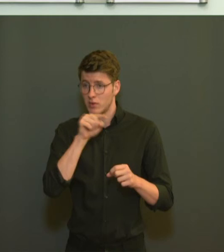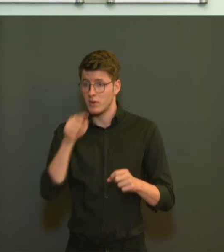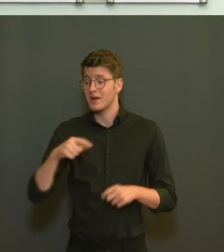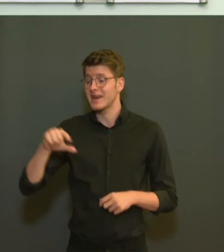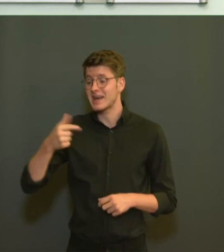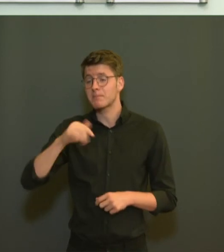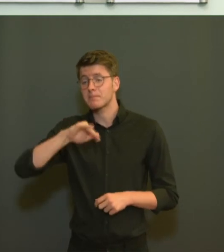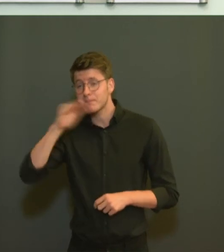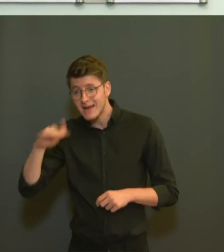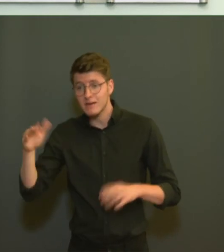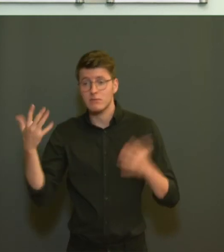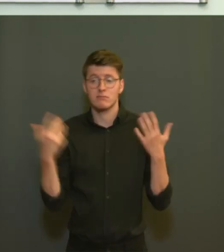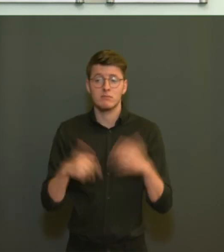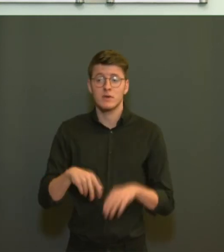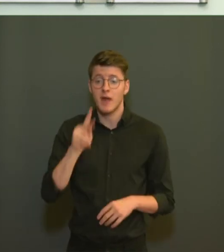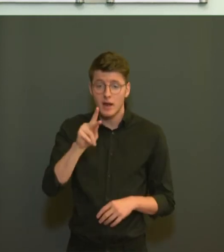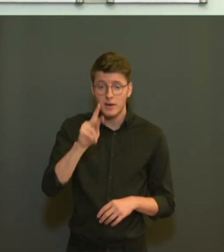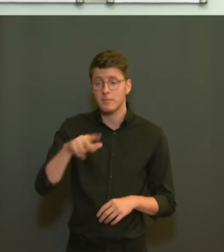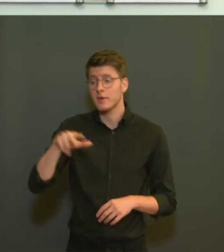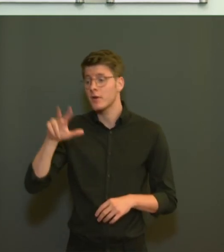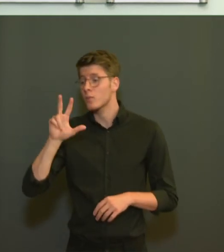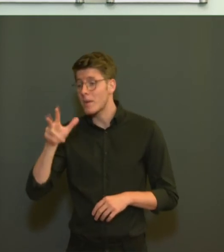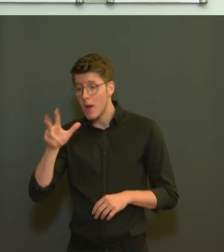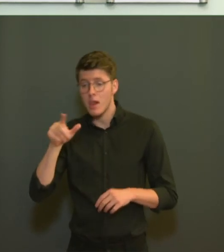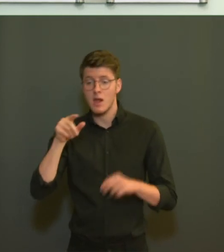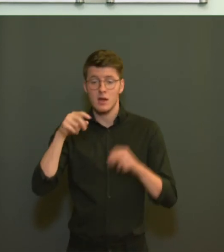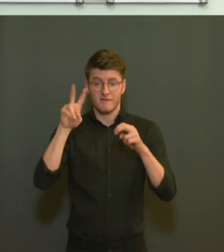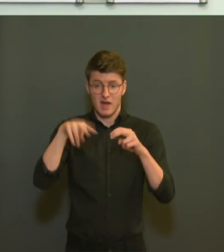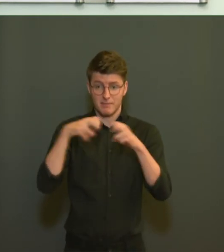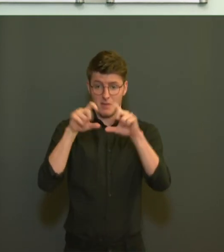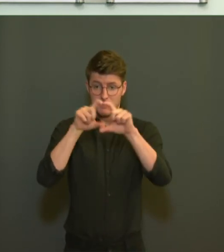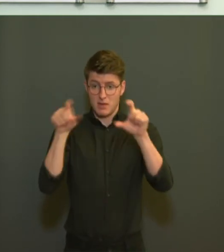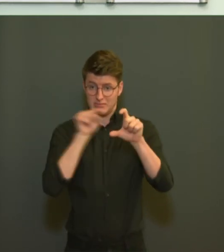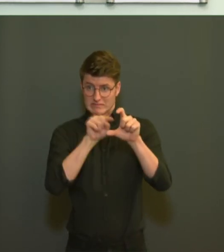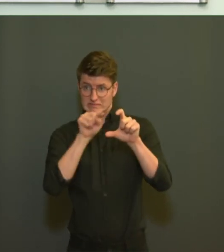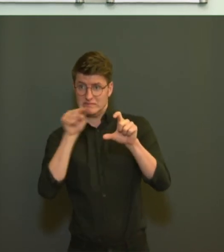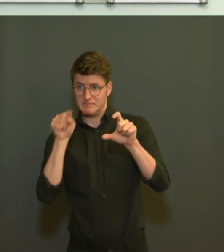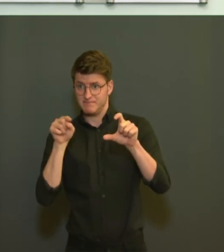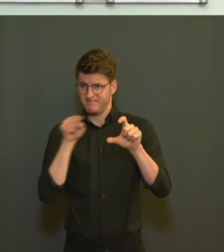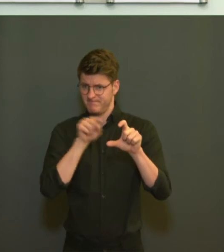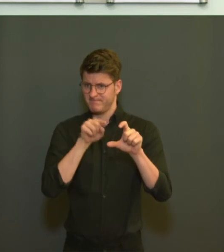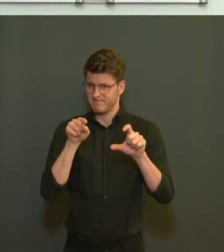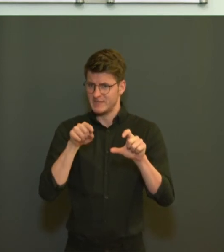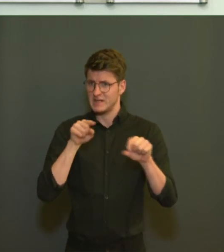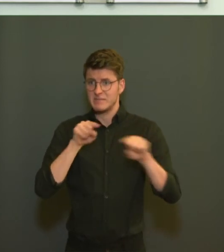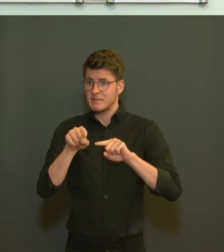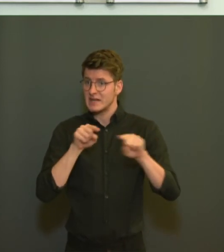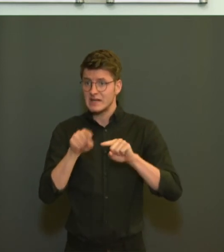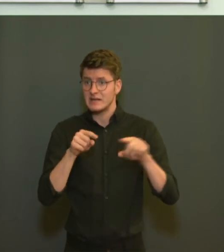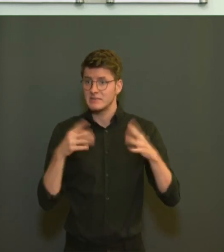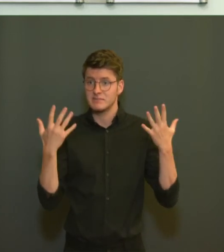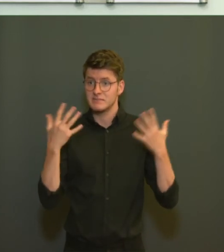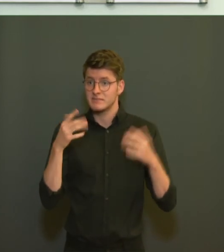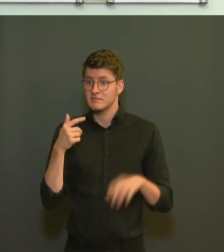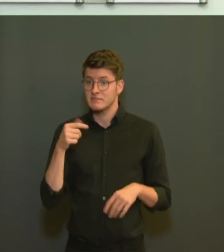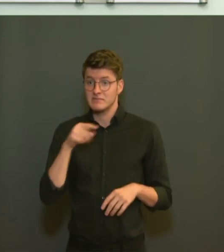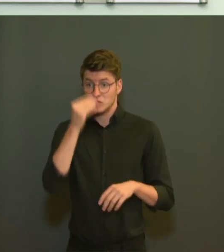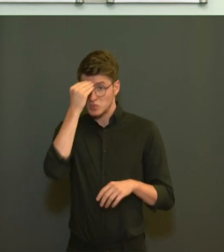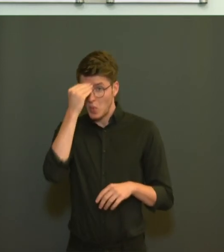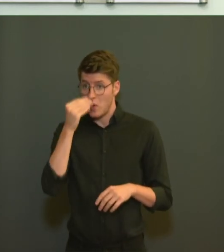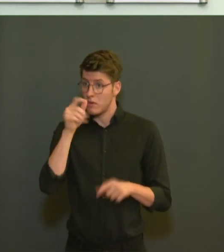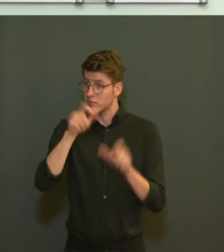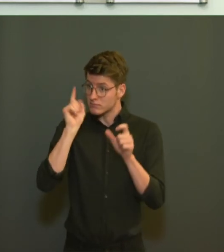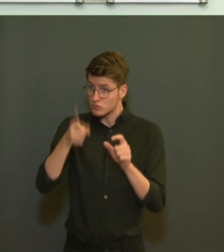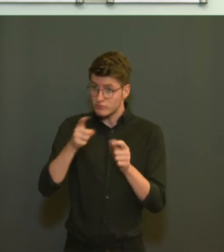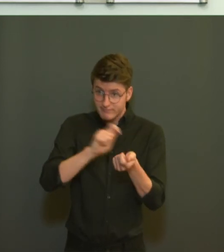Borsbeek. Het is belangrijk om te vermelden dat dit niet noodzakelijk betekent dat in deze gemeenten de scholen ook naar